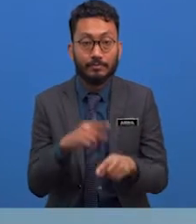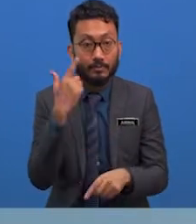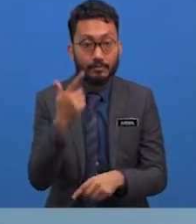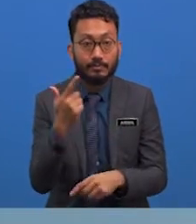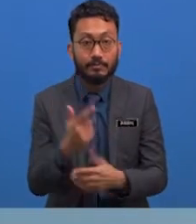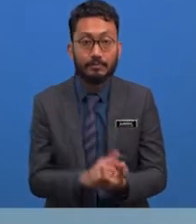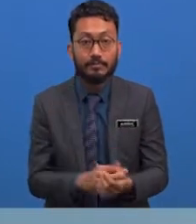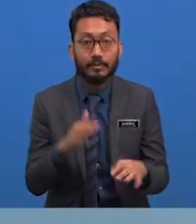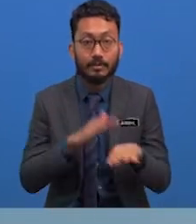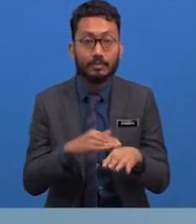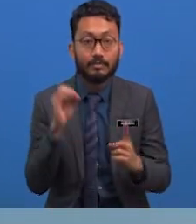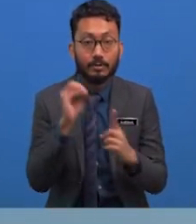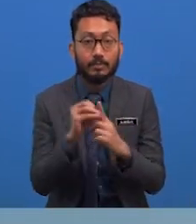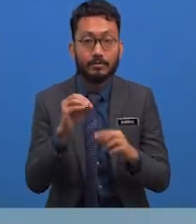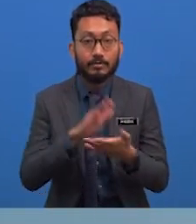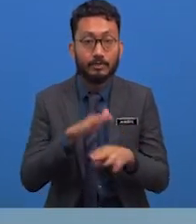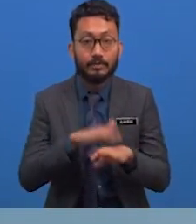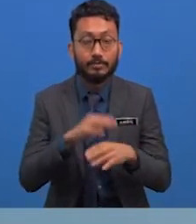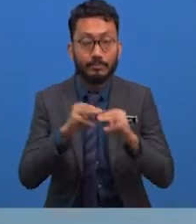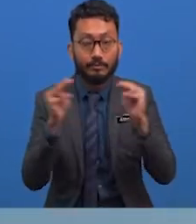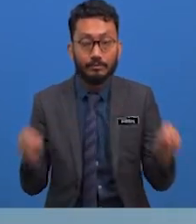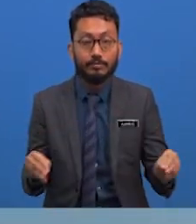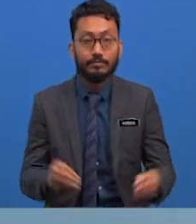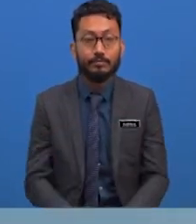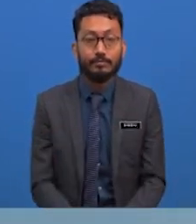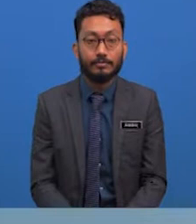lihat pada objek di atas meja ini.